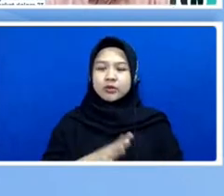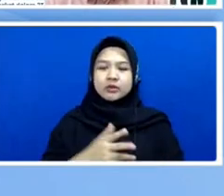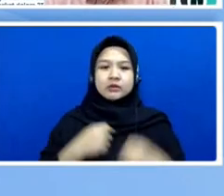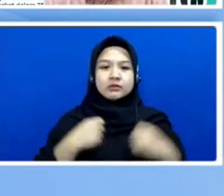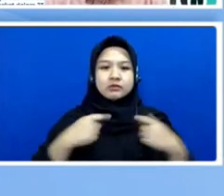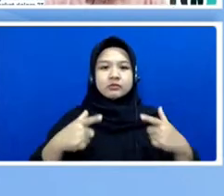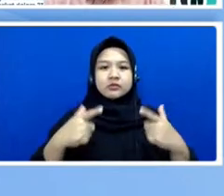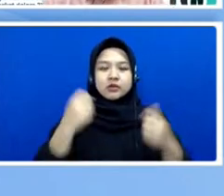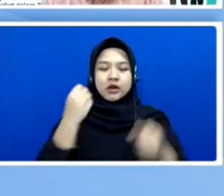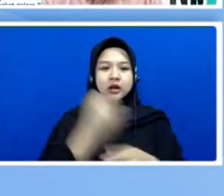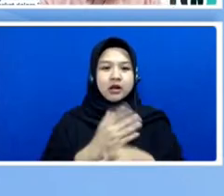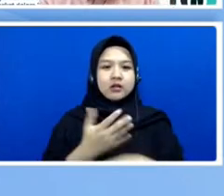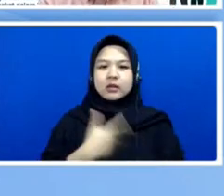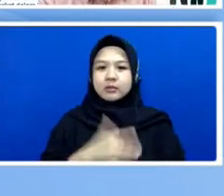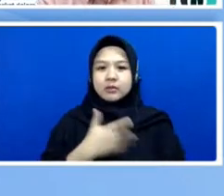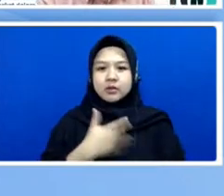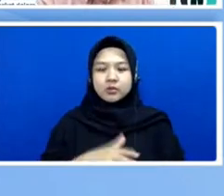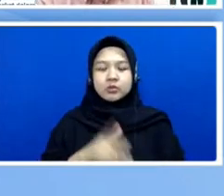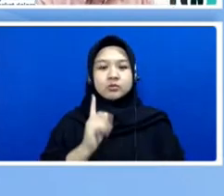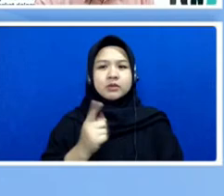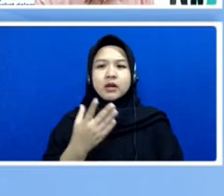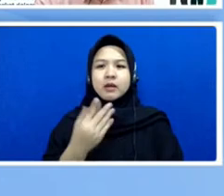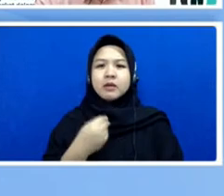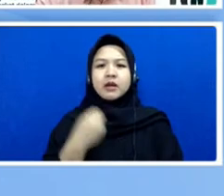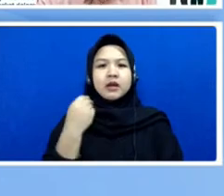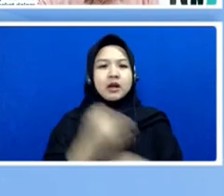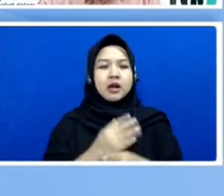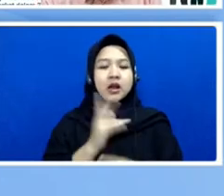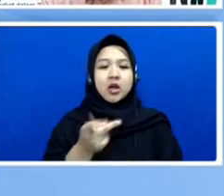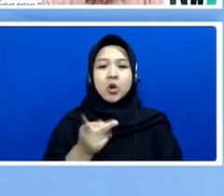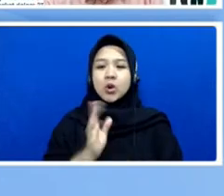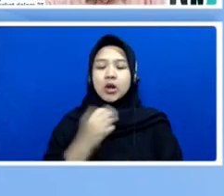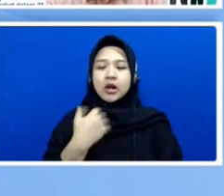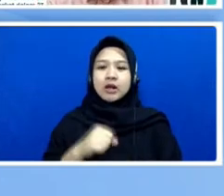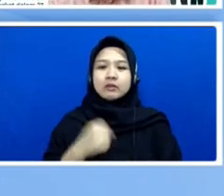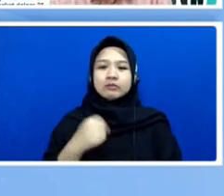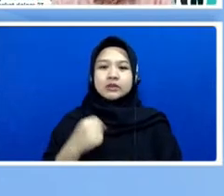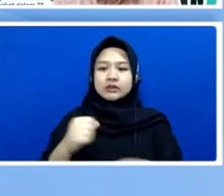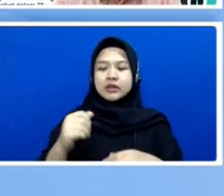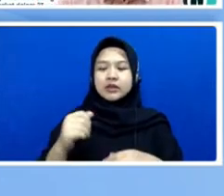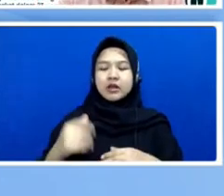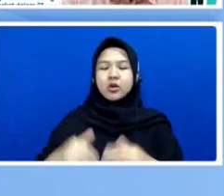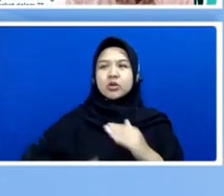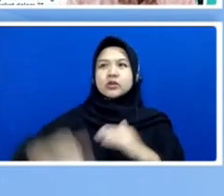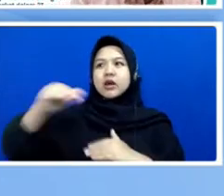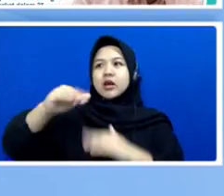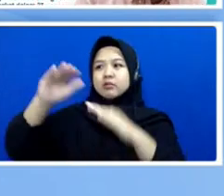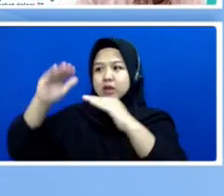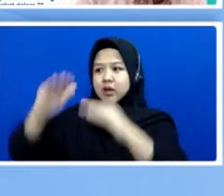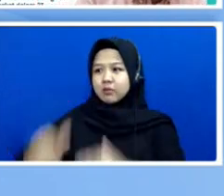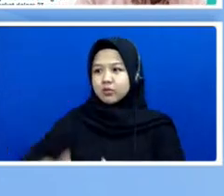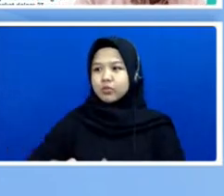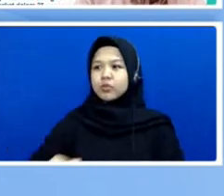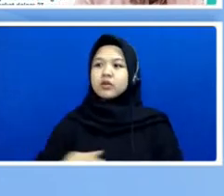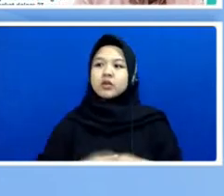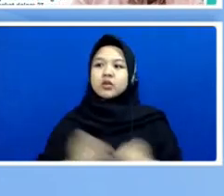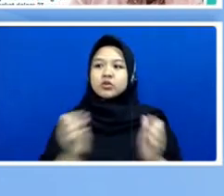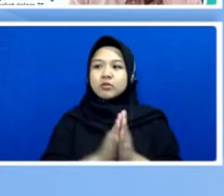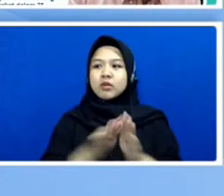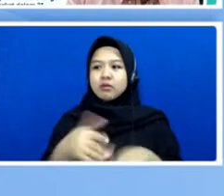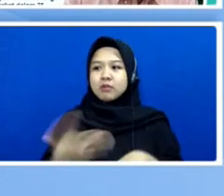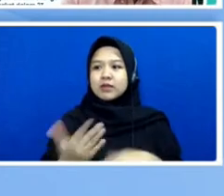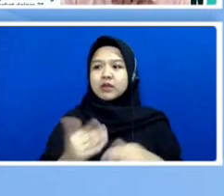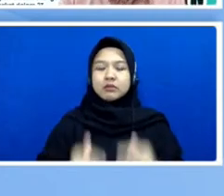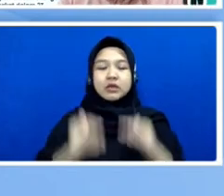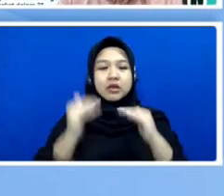failure, gagal ya. Karena kapan dia gagal? Kalau tidak nampung, menampung lonjakan. Tadi Prof. Sulfikar bagus sekali, angka kematian meningkat, itu